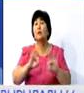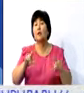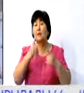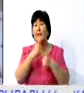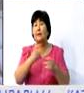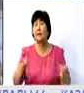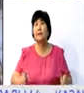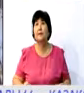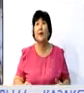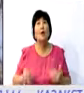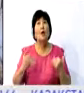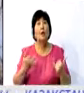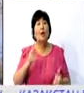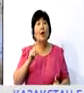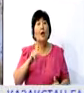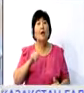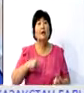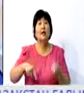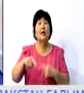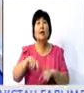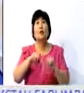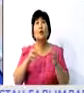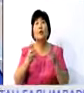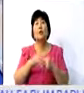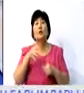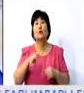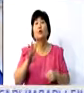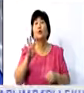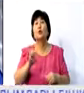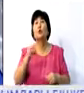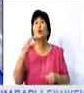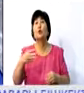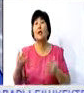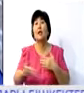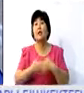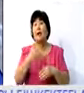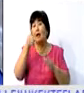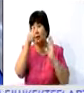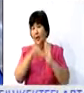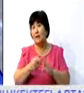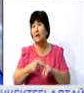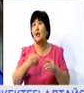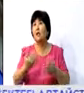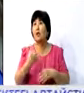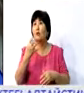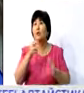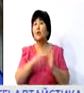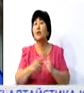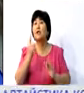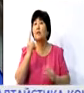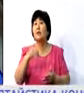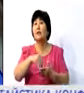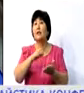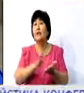мәлімдеді. Бүгінде Қазалыда кәсіпкерлік субъектілер саны 4430-ға жетті. Жарты жылдықтың өзінде жаңадан 581